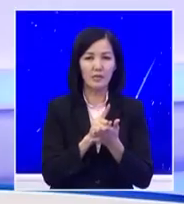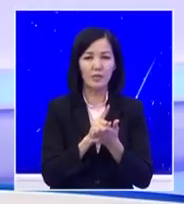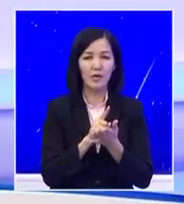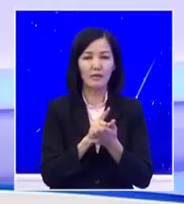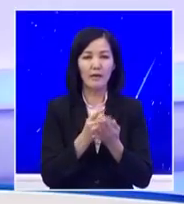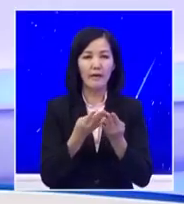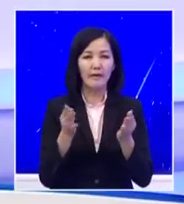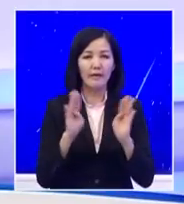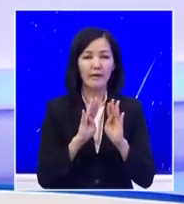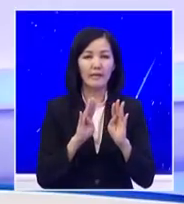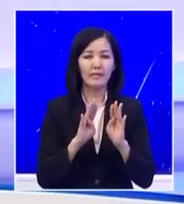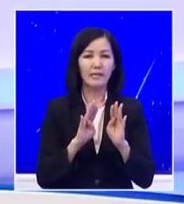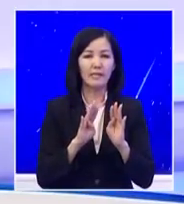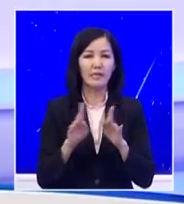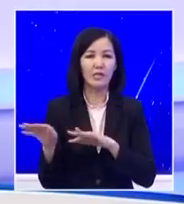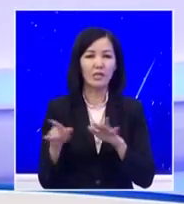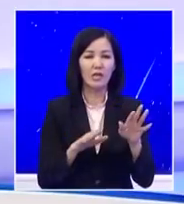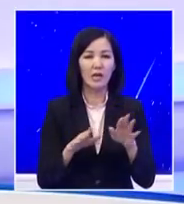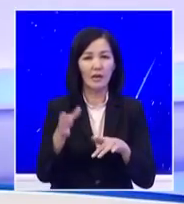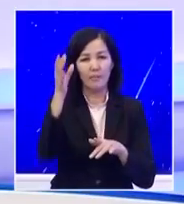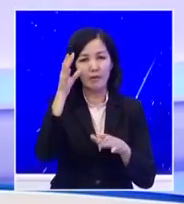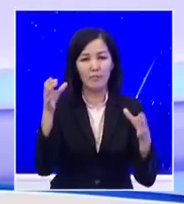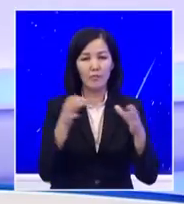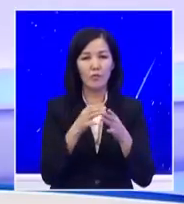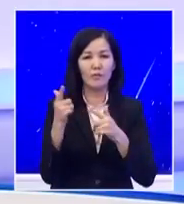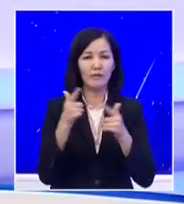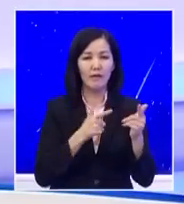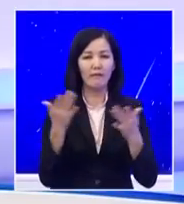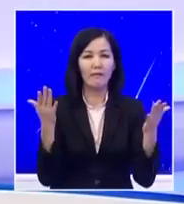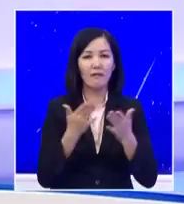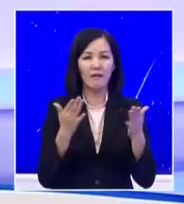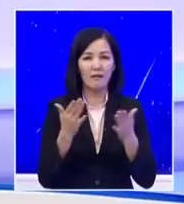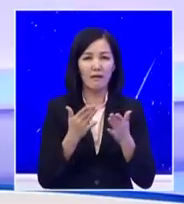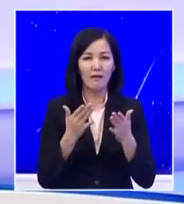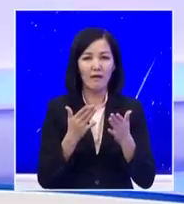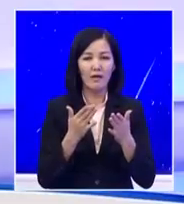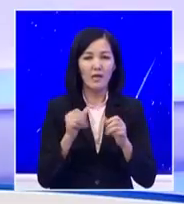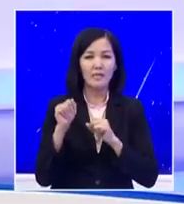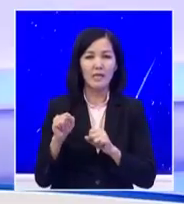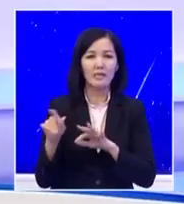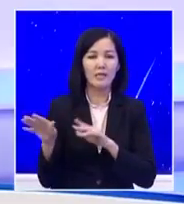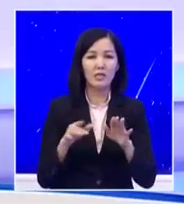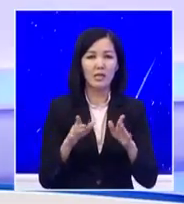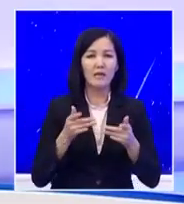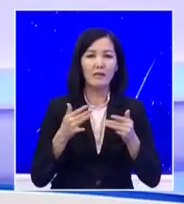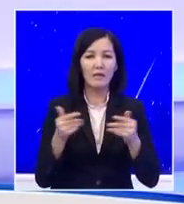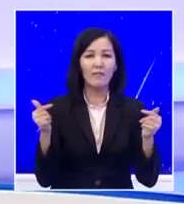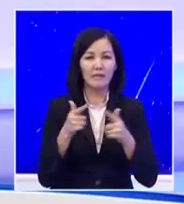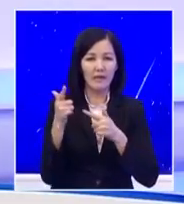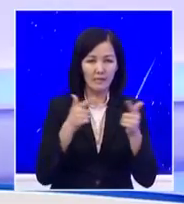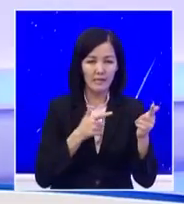карантиндік режимдегі айтулы шараға аудандық білім бөлімінің дайындығы қалай? Сынақ алаңындағы сақтық шаралары талапқа сай әзірленген